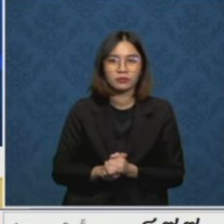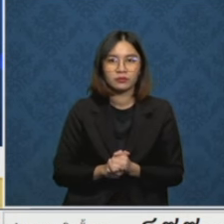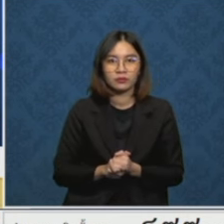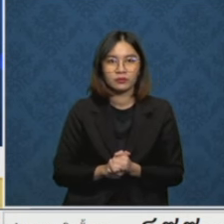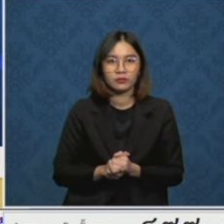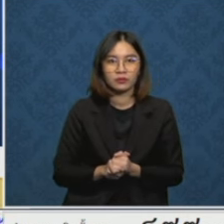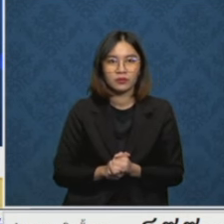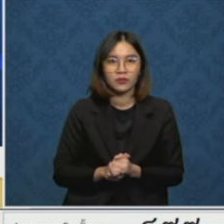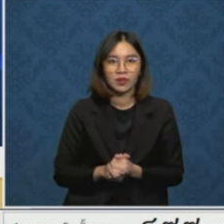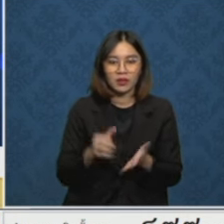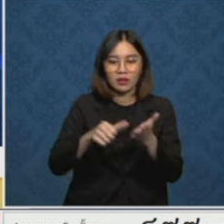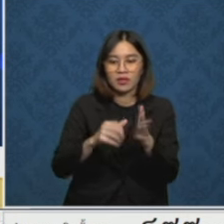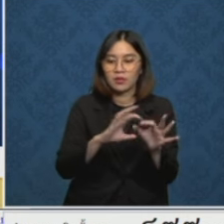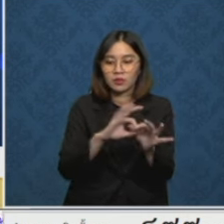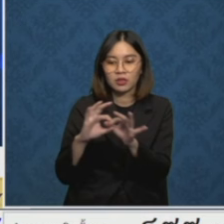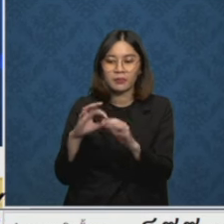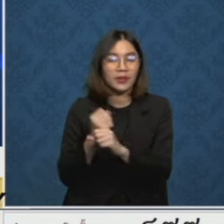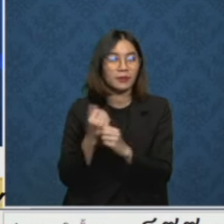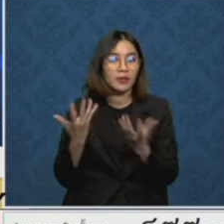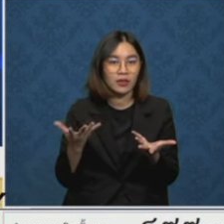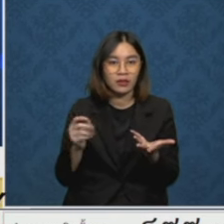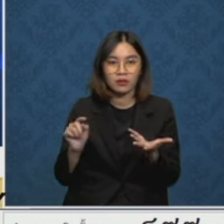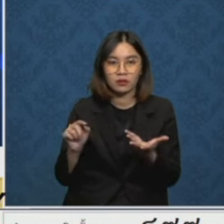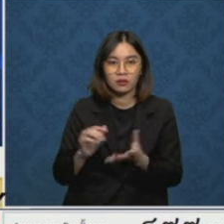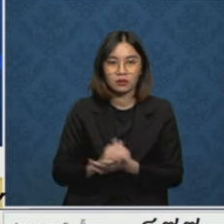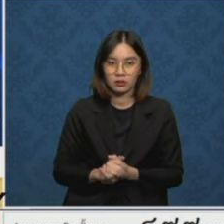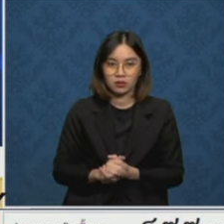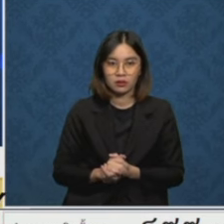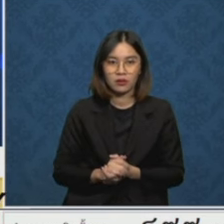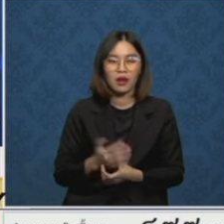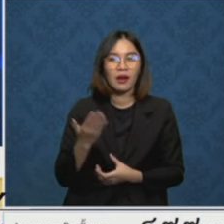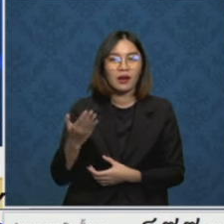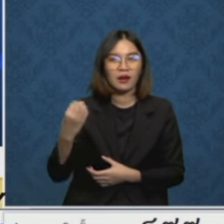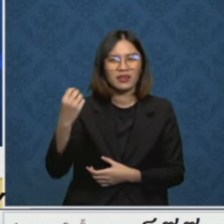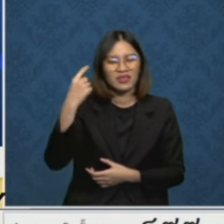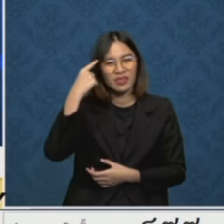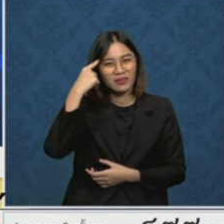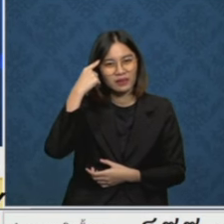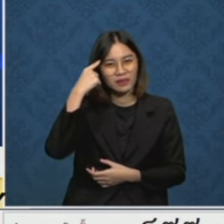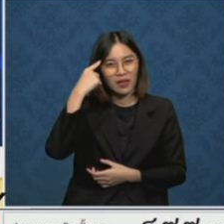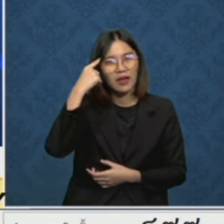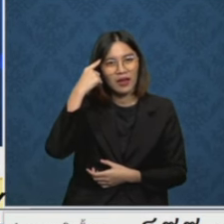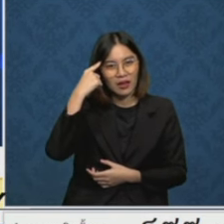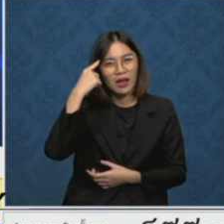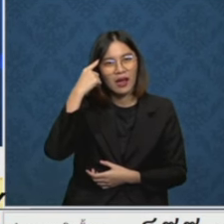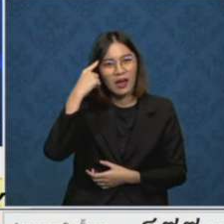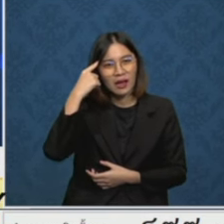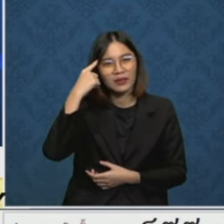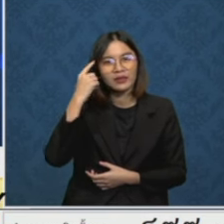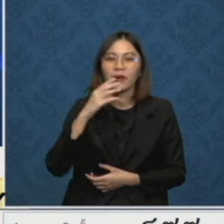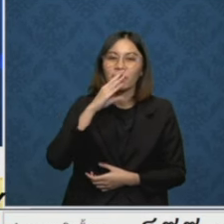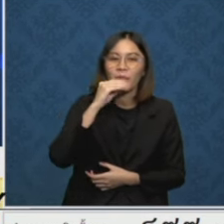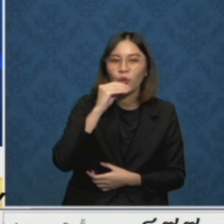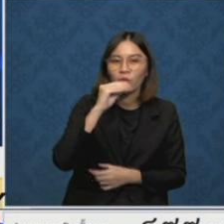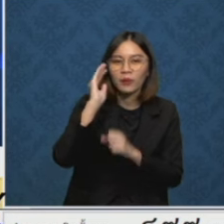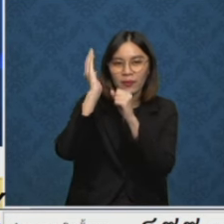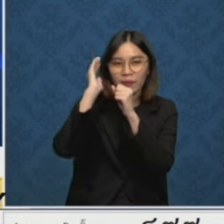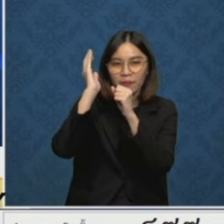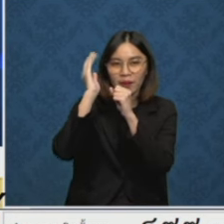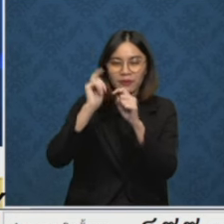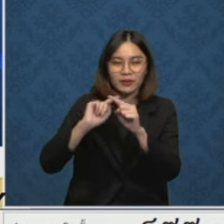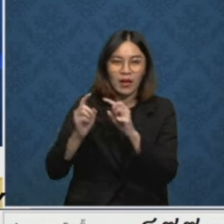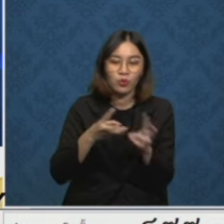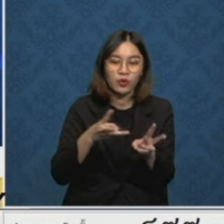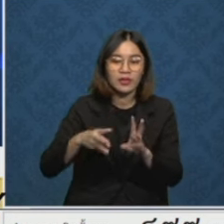แล้วเราจะก่อหนี้ผูกพันกันยังไงคะเดาว่าเดี๋ยวท่านก็คงจะออกมาสีข้างถลอกกันต่อนะคะว่าการลง